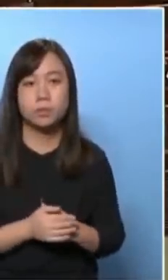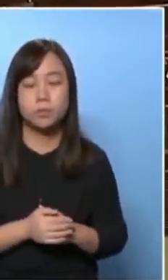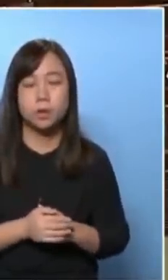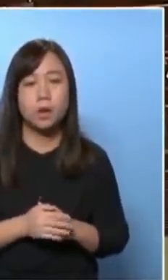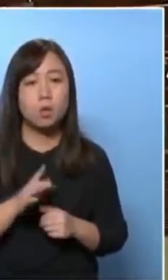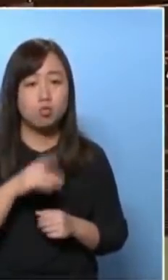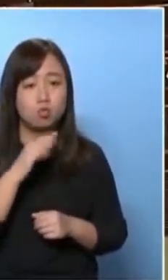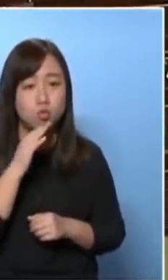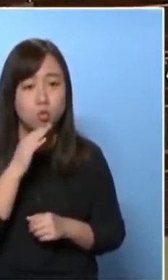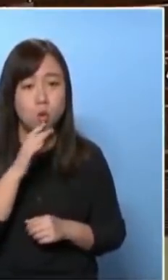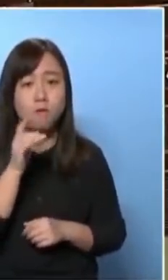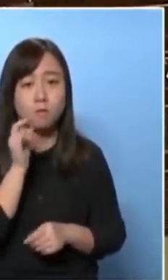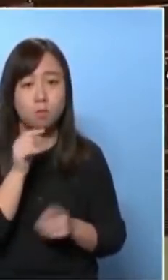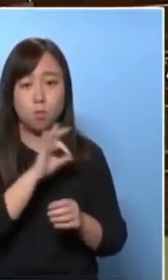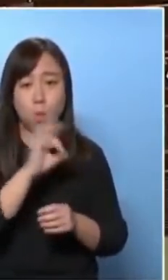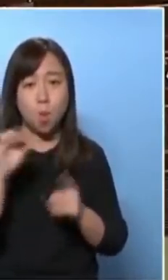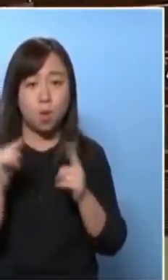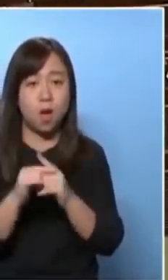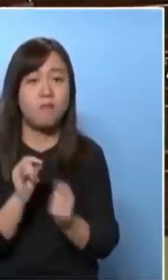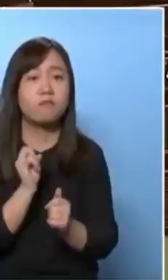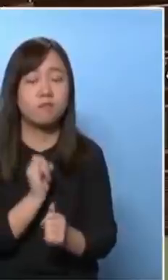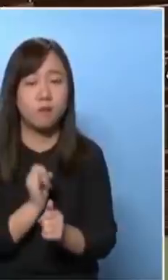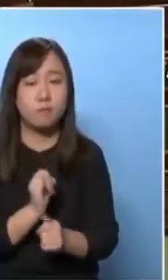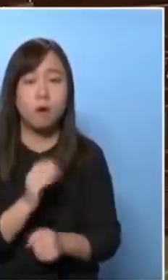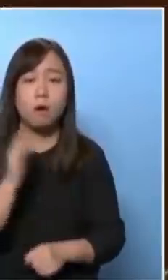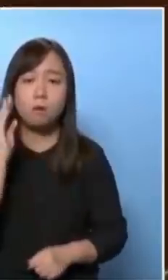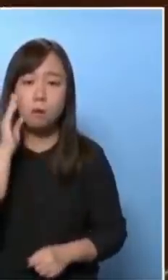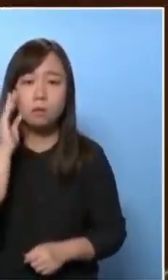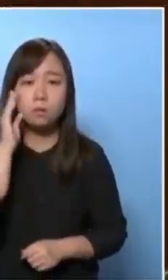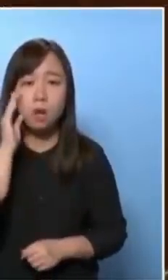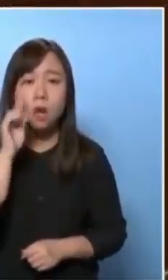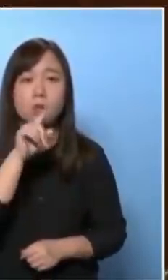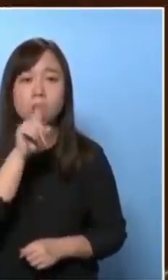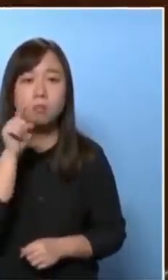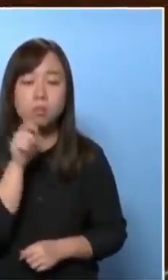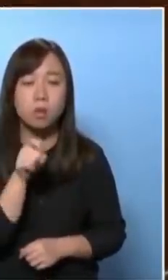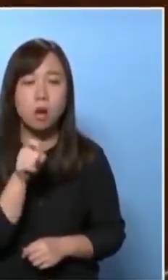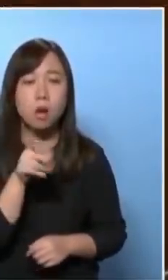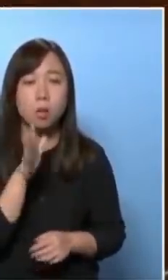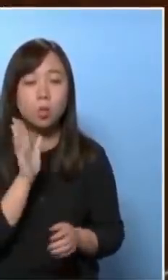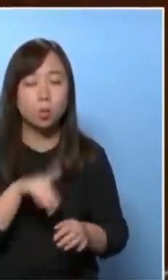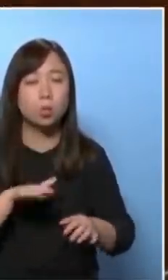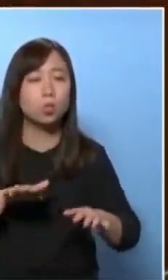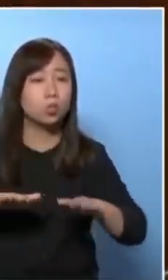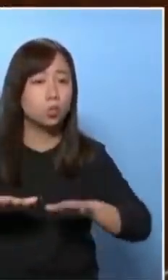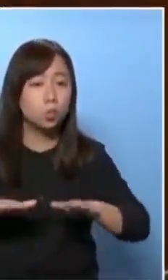如果沒有人犯法，警察為何會去執法呢？